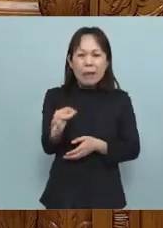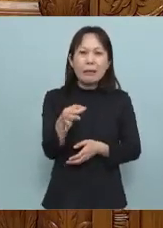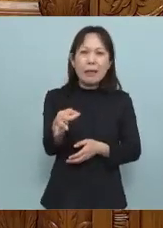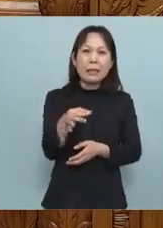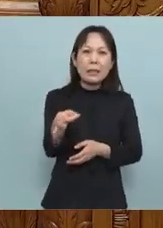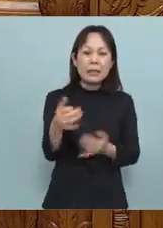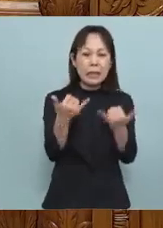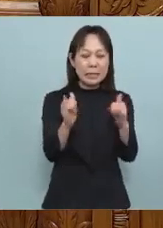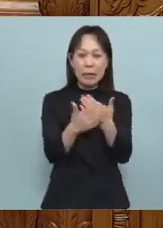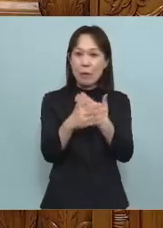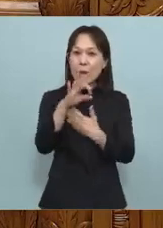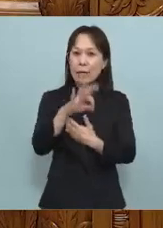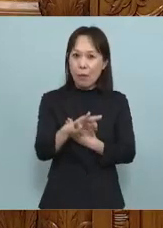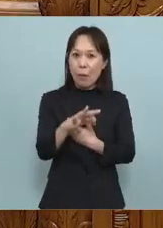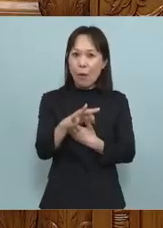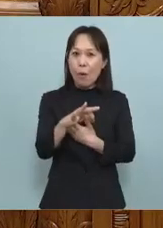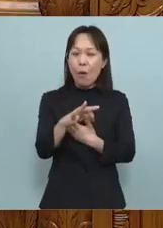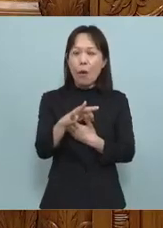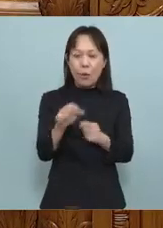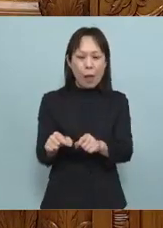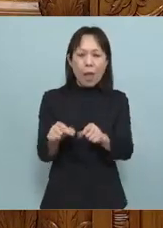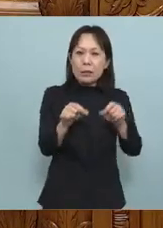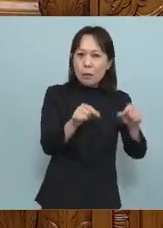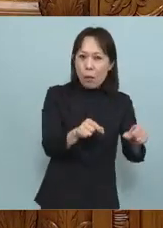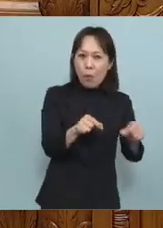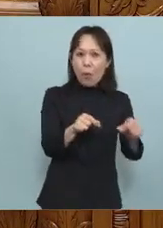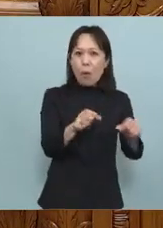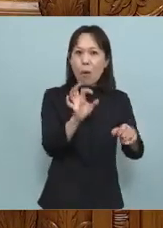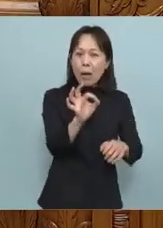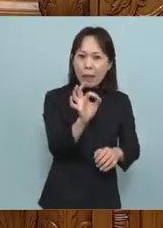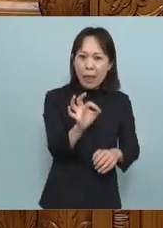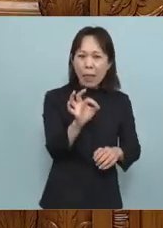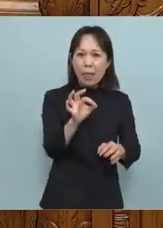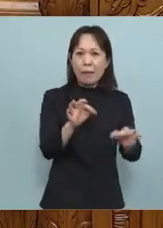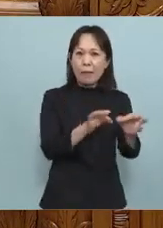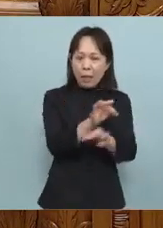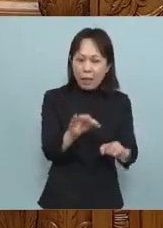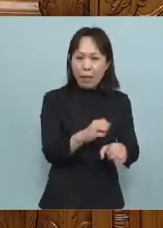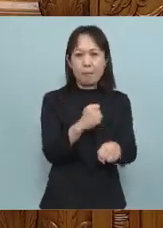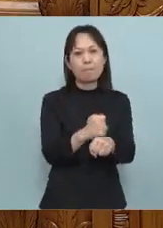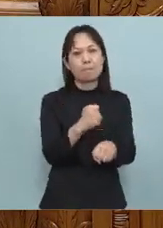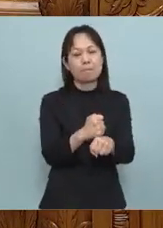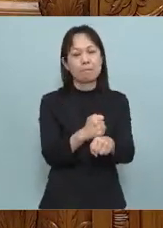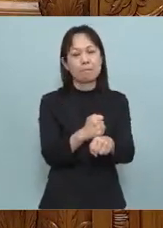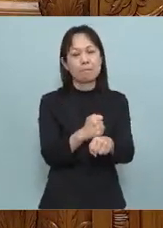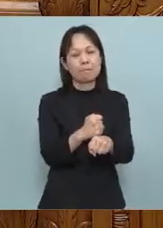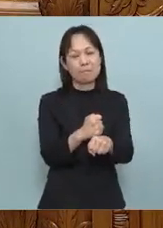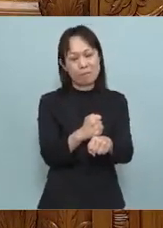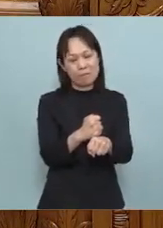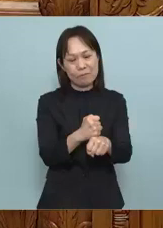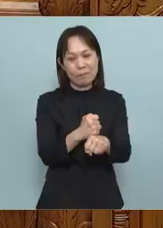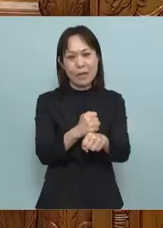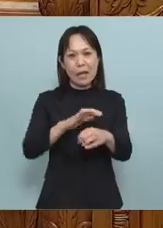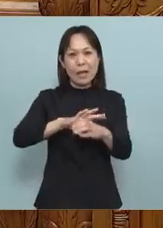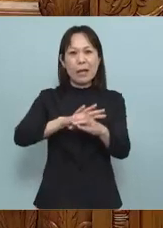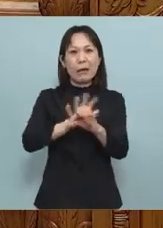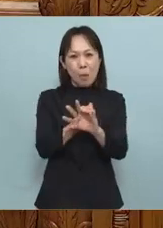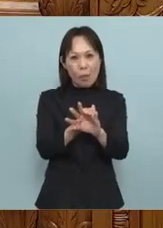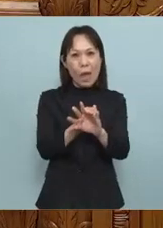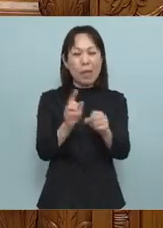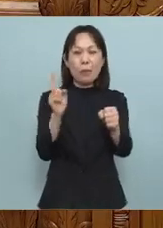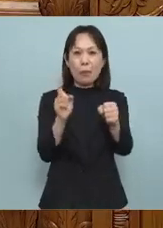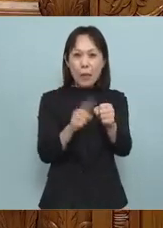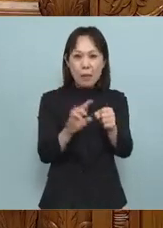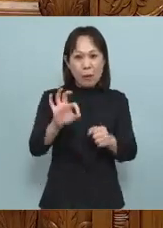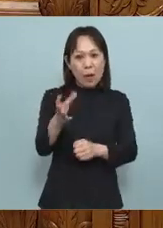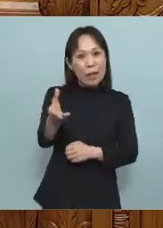税金の延納分を含めた支払いに直面しています。コロナ融資の返済減免、社会